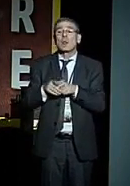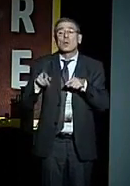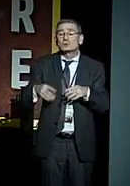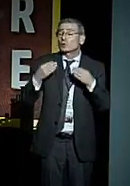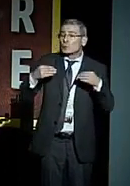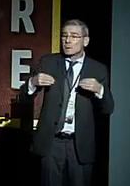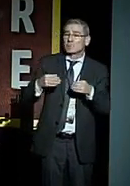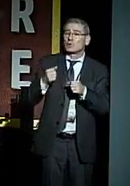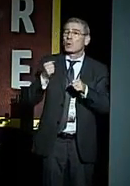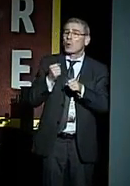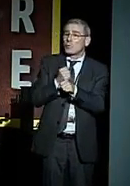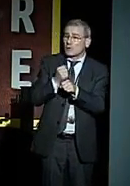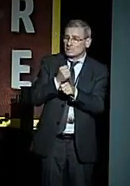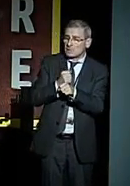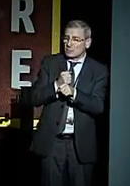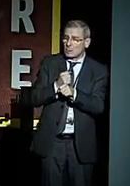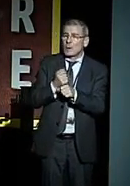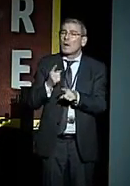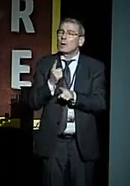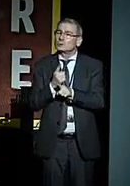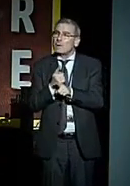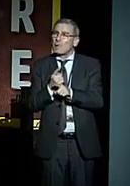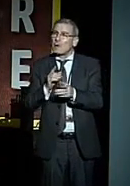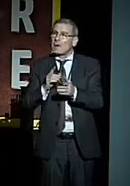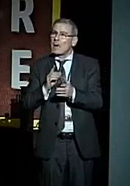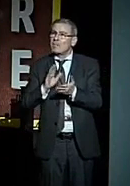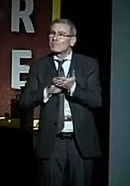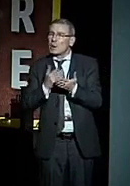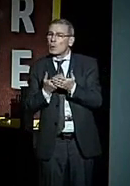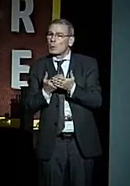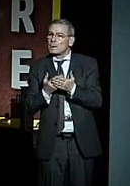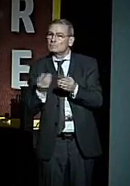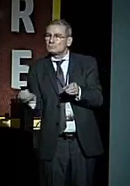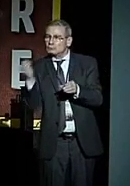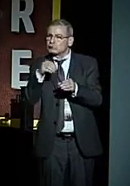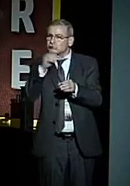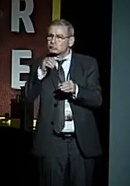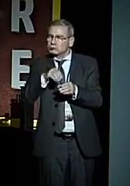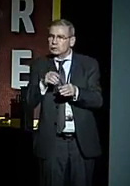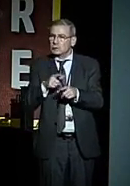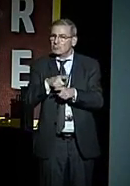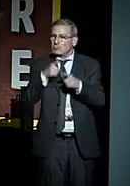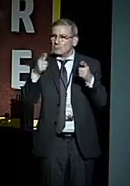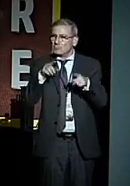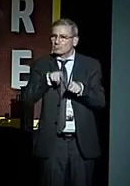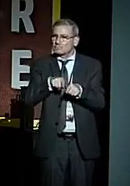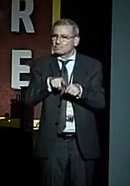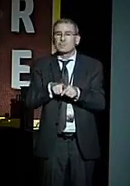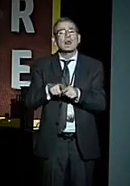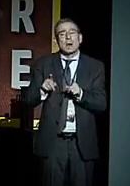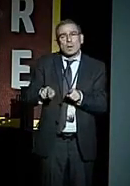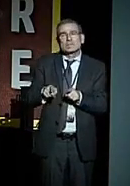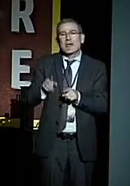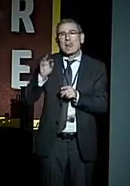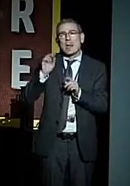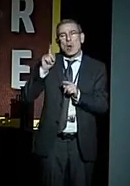operativo che va riempito ancora di contenuti, ma l'idea è di un rilancio forte degli investimenti pubblici e privati in una prospettiva lunga, perché è